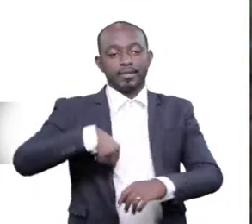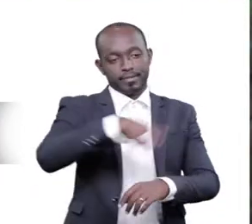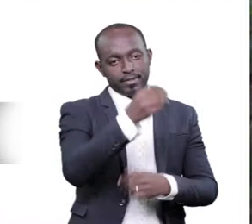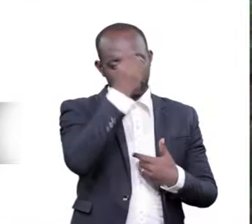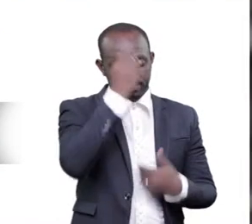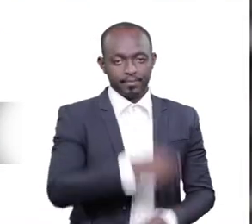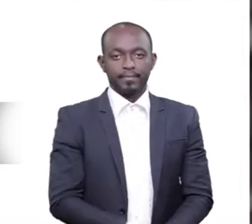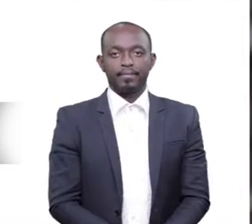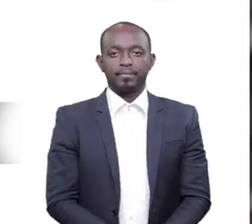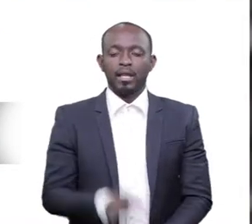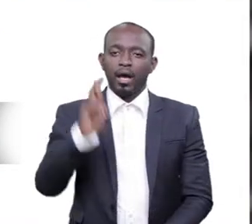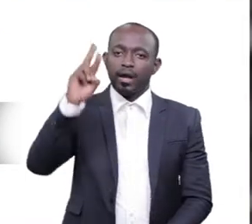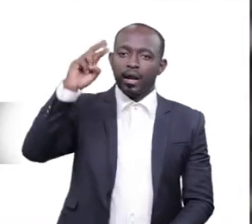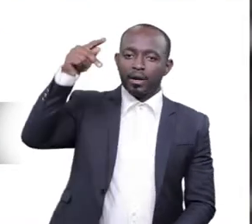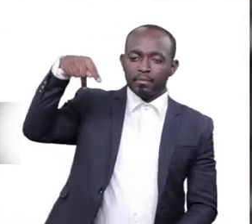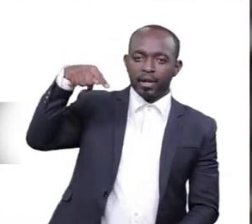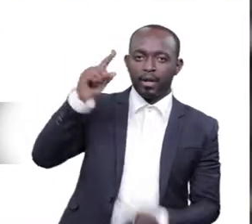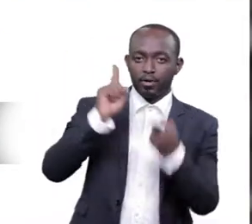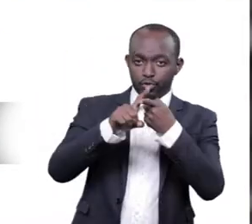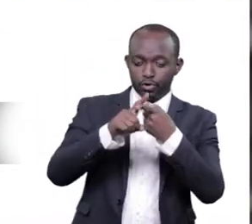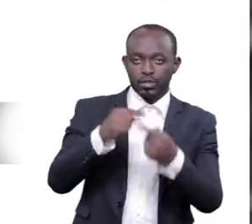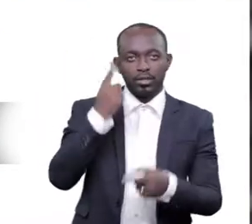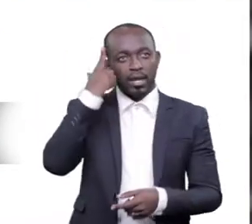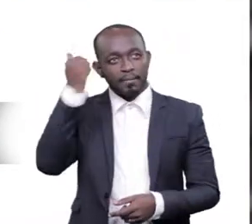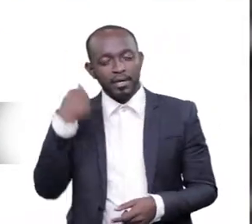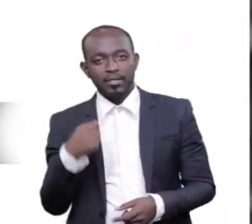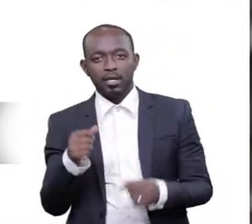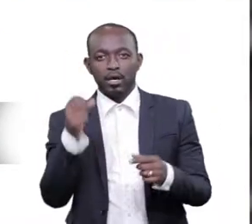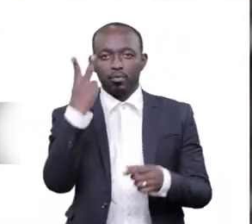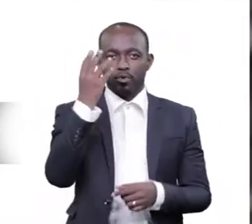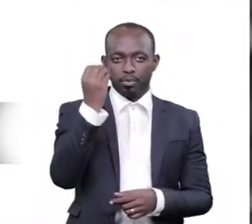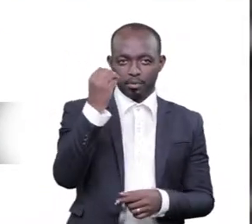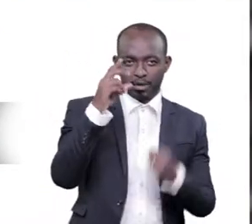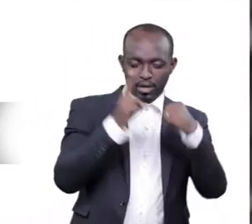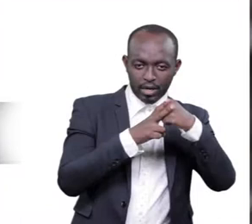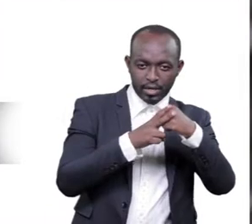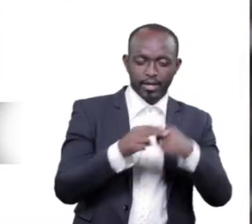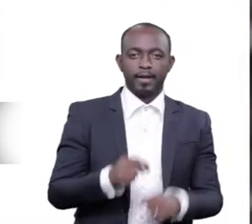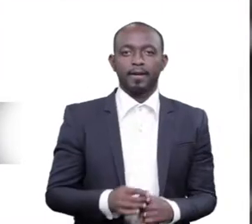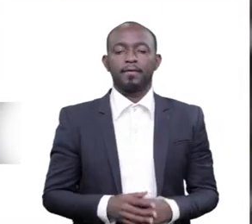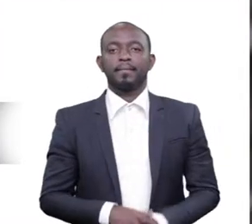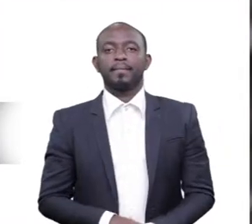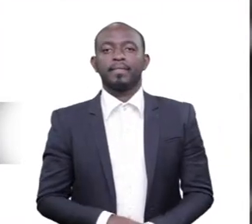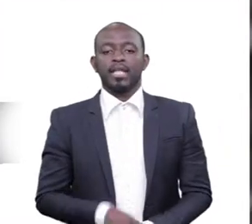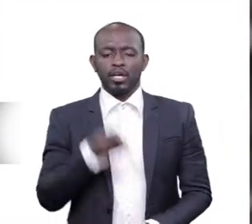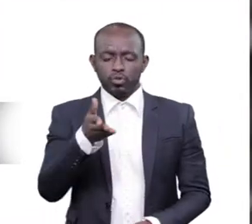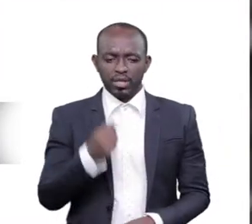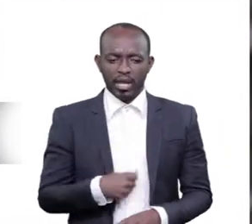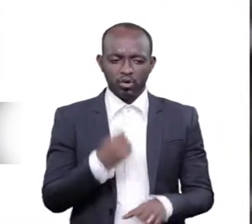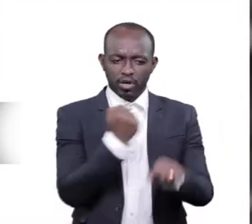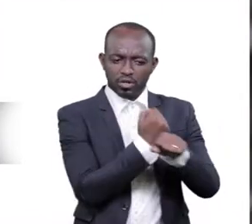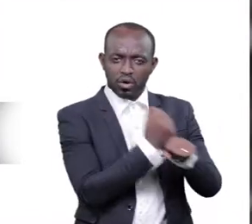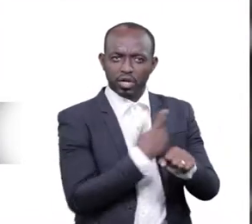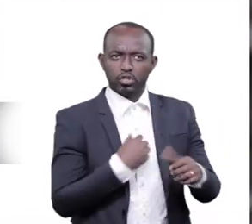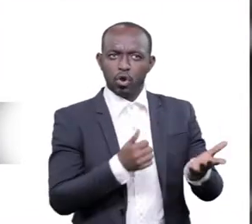RRP Police na yimenye mu 2007 nibwo icyo gihe nyine hariho igikorwa cyo